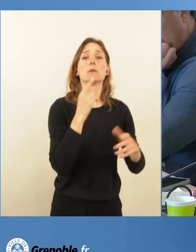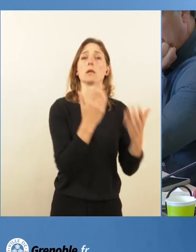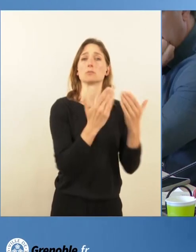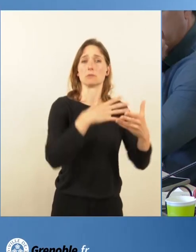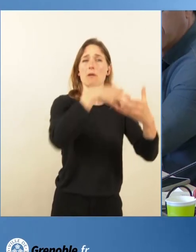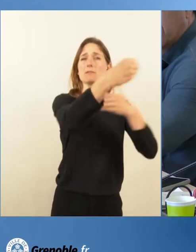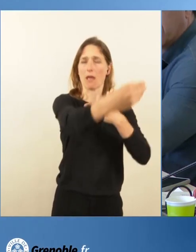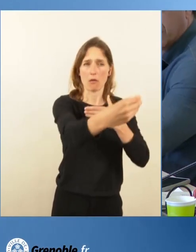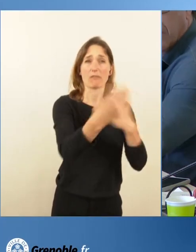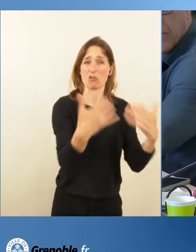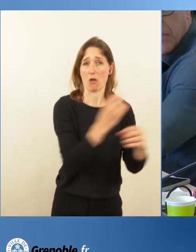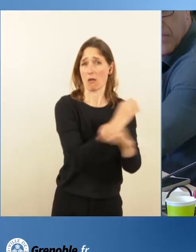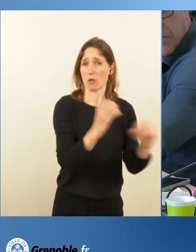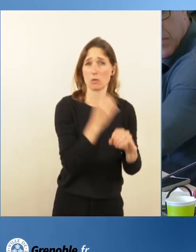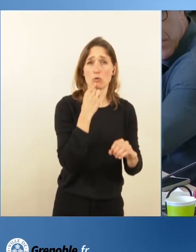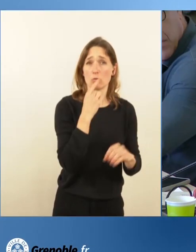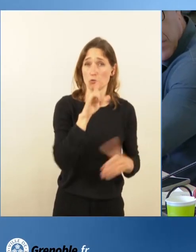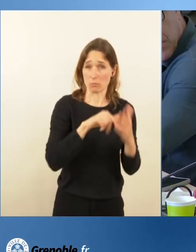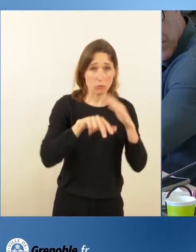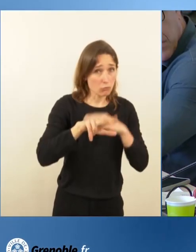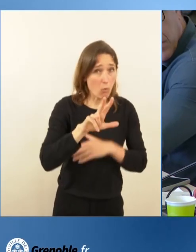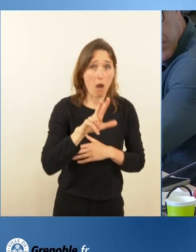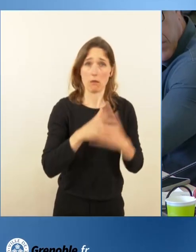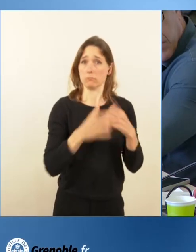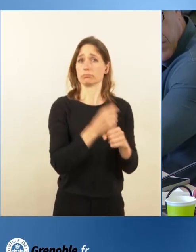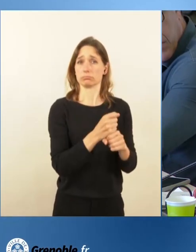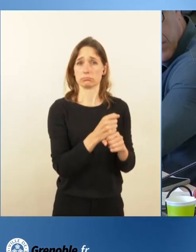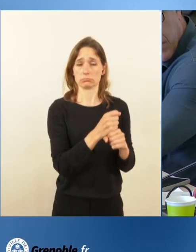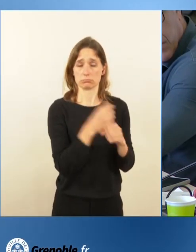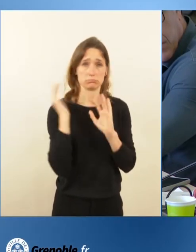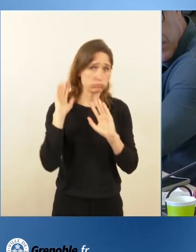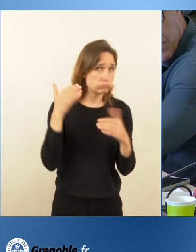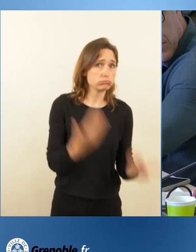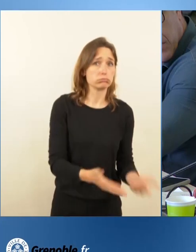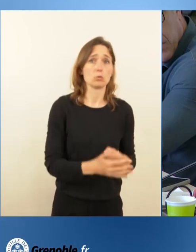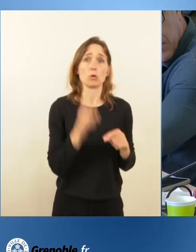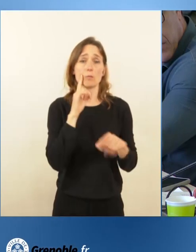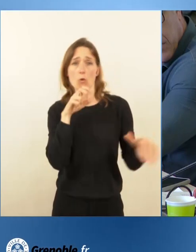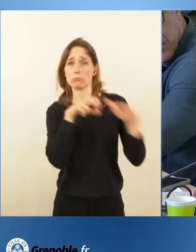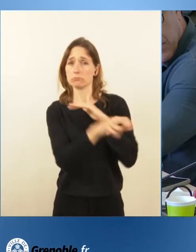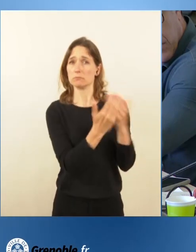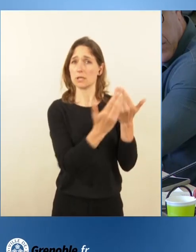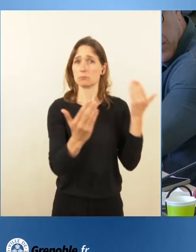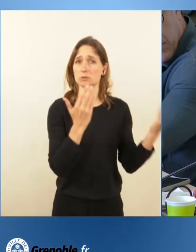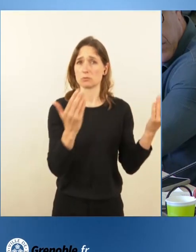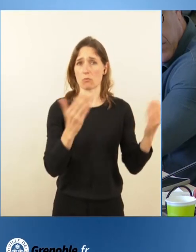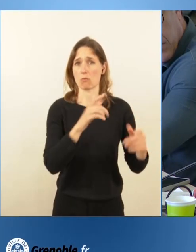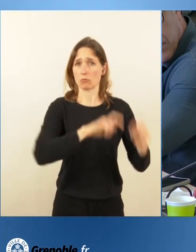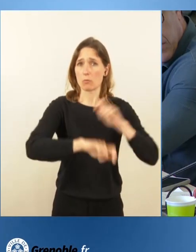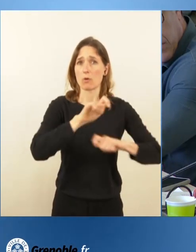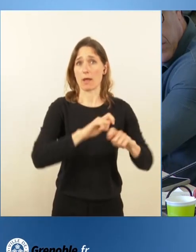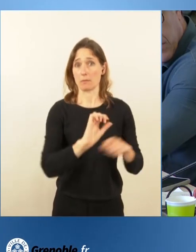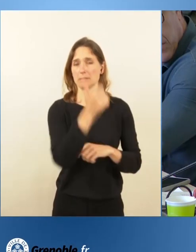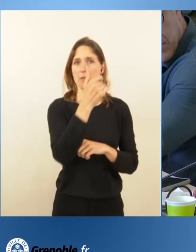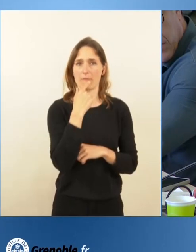et ce depuis sa création en 2003 ensuite constatons que pour accéder à l'exposition temporaire principale il faudra débourser entre 7 et 14